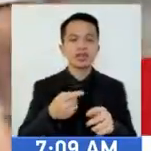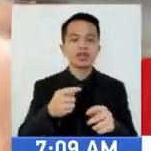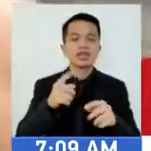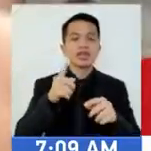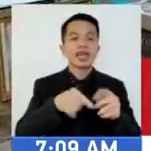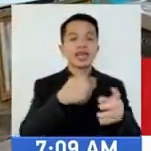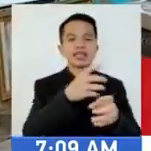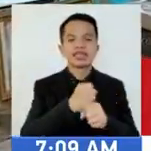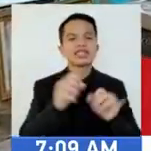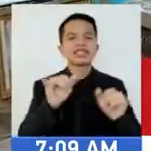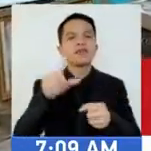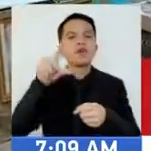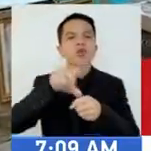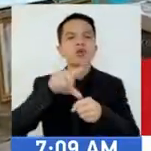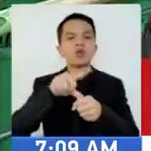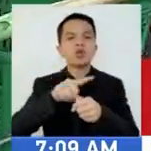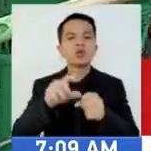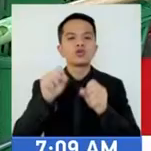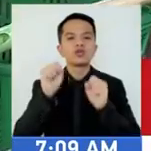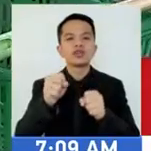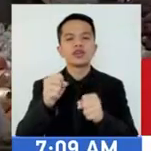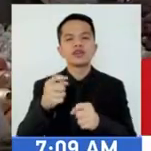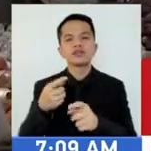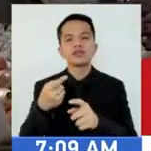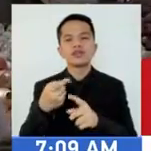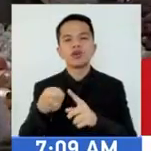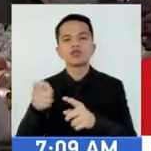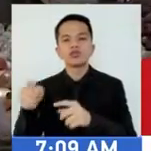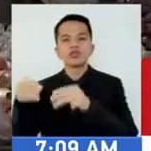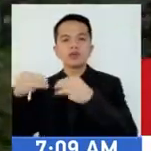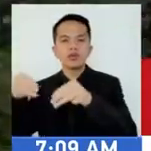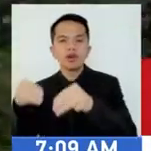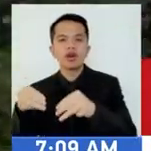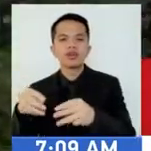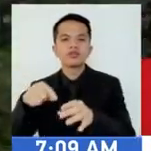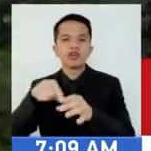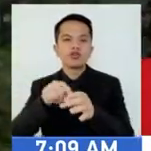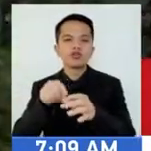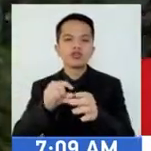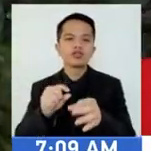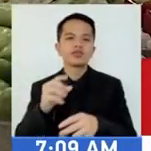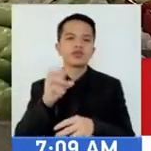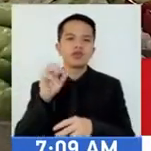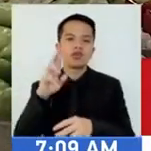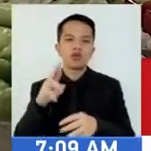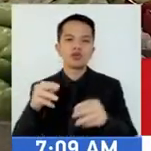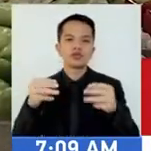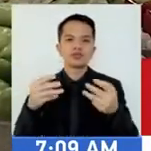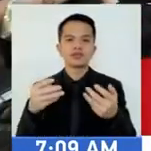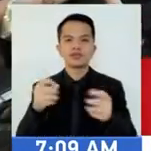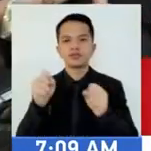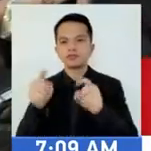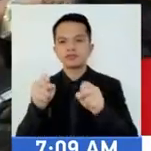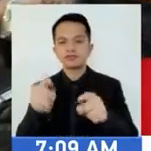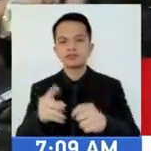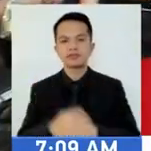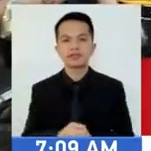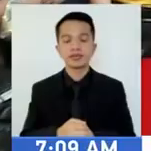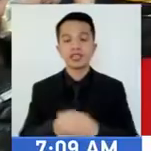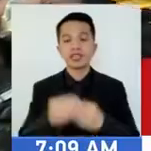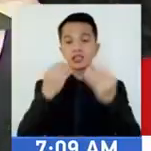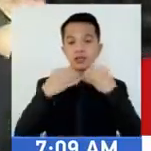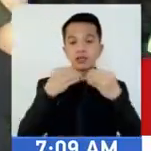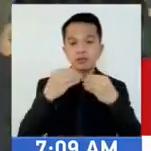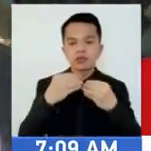pwedeng gamitin sa mga piling kadiwa market, grocery at mga tindahan. Yan ay para masiguro na sa pagkain talaga mapupunta ang